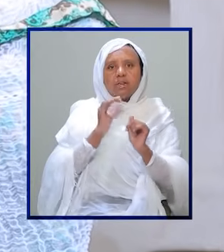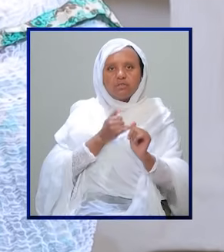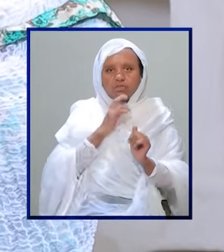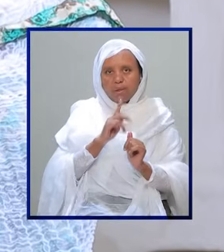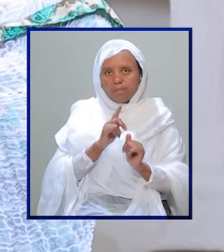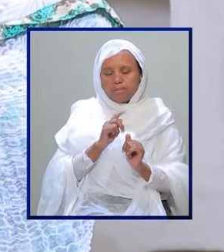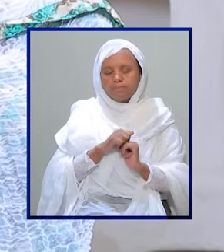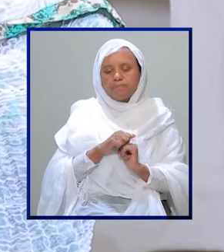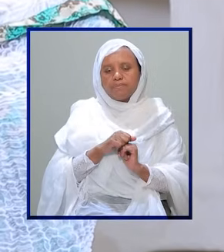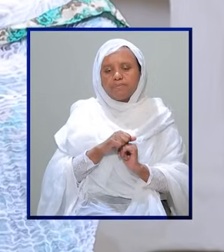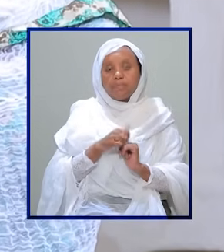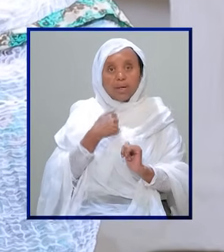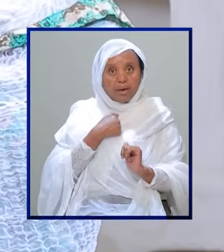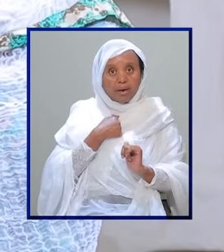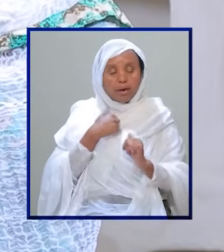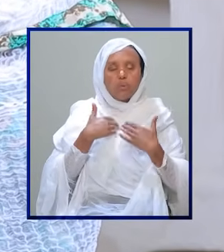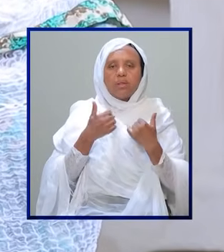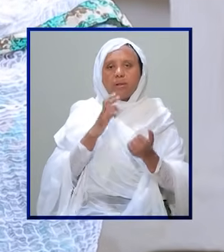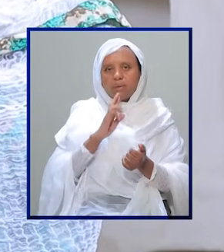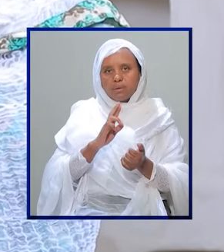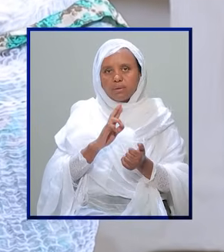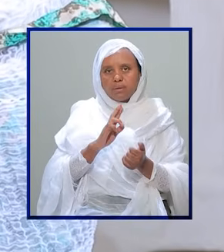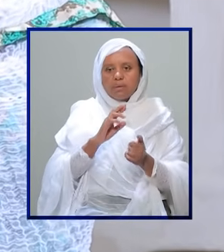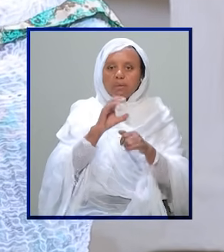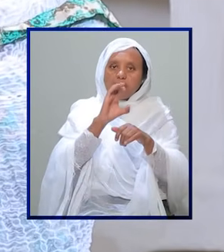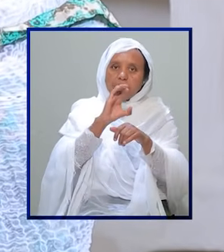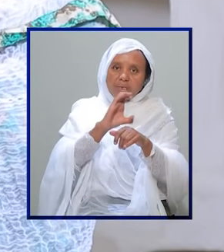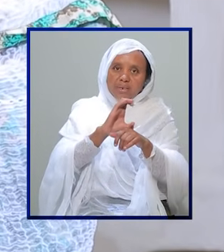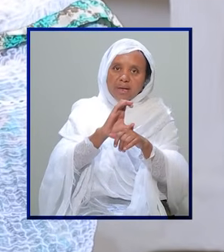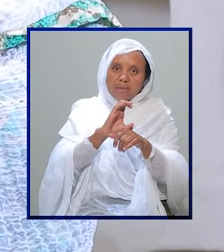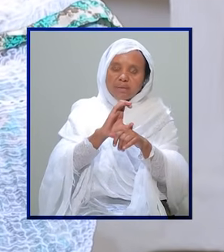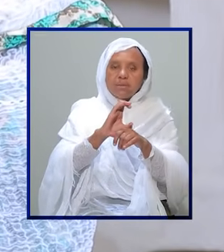ናት። እኔ ወጣት ነኝ። በቤተ ክርስቲያን